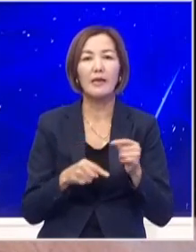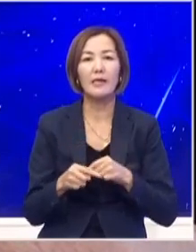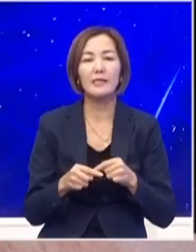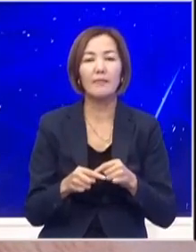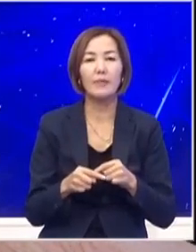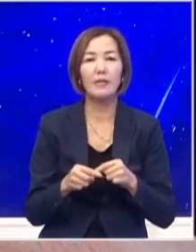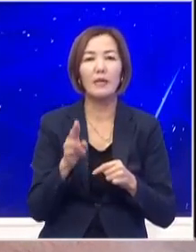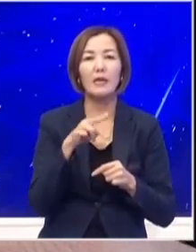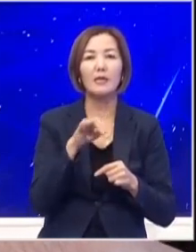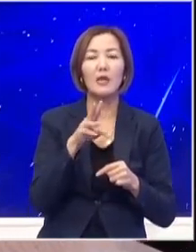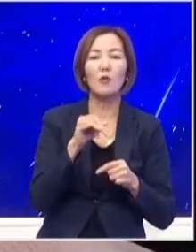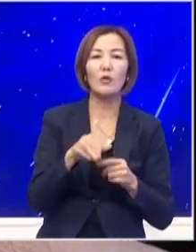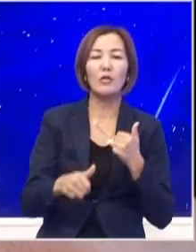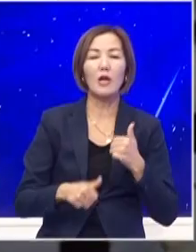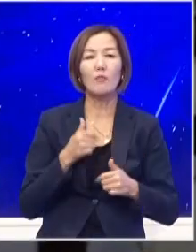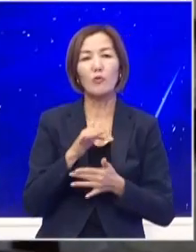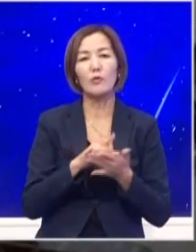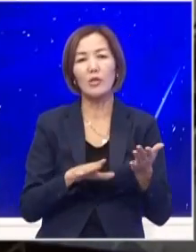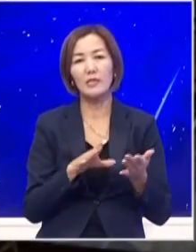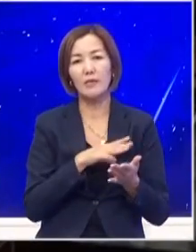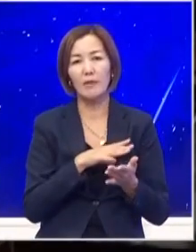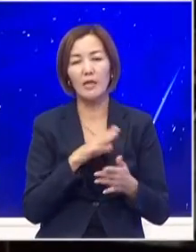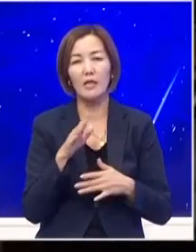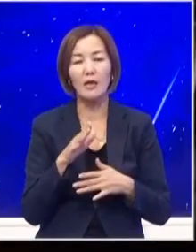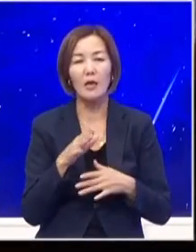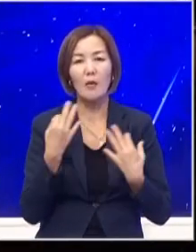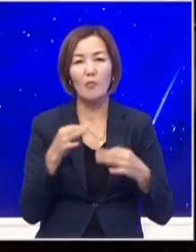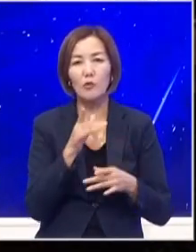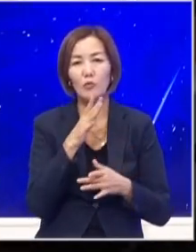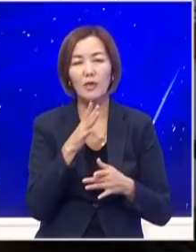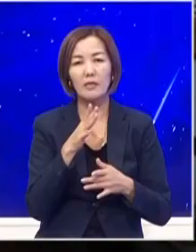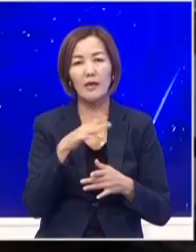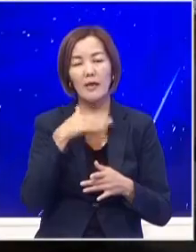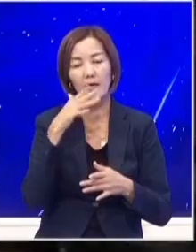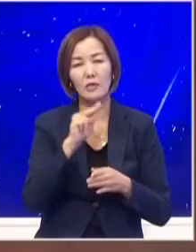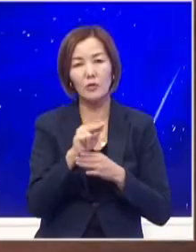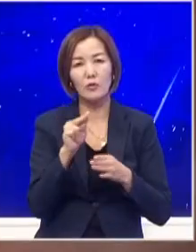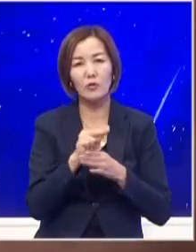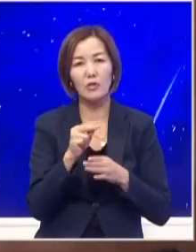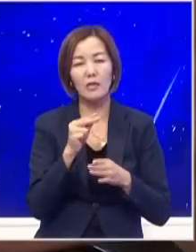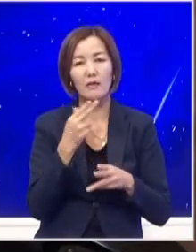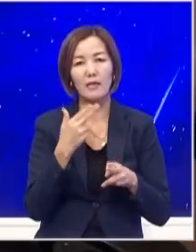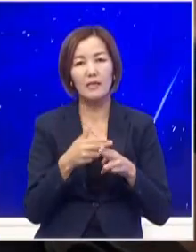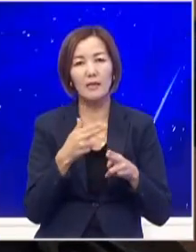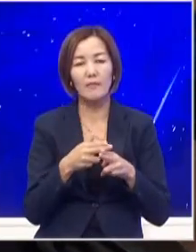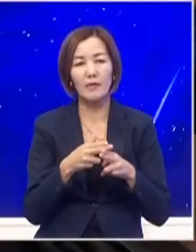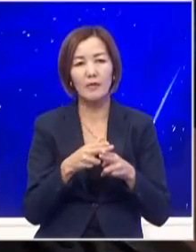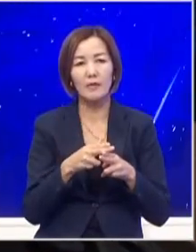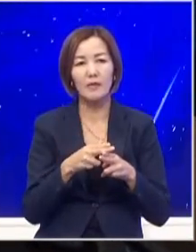Дәулет Дәркембайұлы абыройымен жалғастырып келеді. Қолы қалт етсе, әкесі үйреткен тәсілмен темір өңдейді.